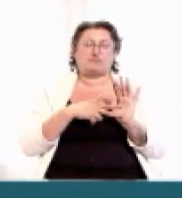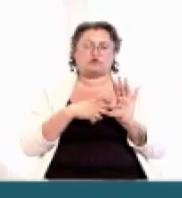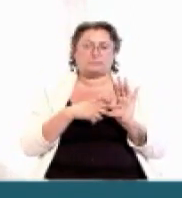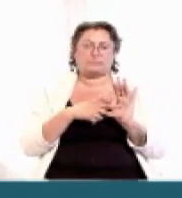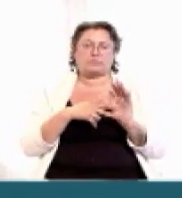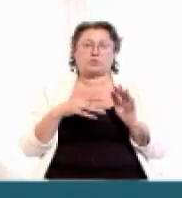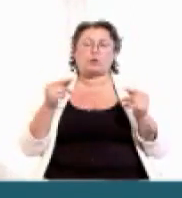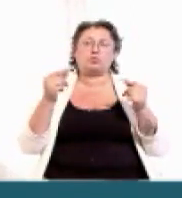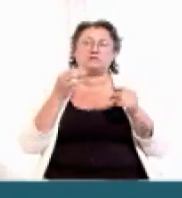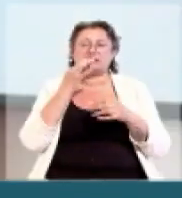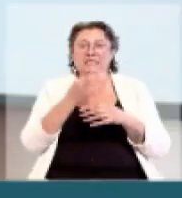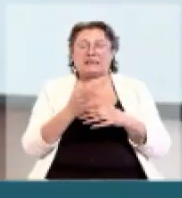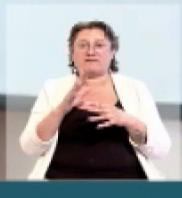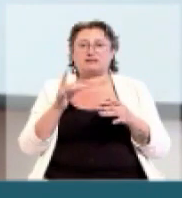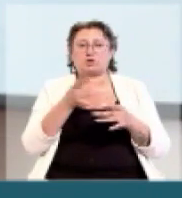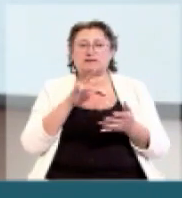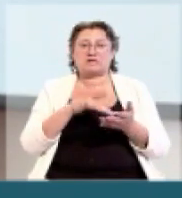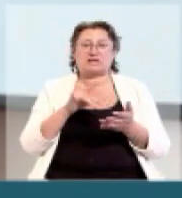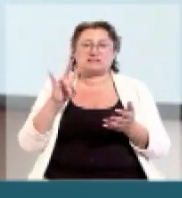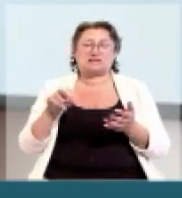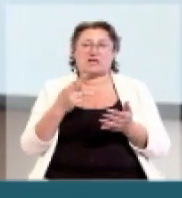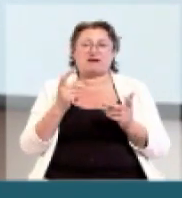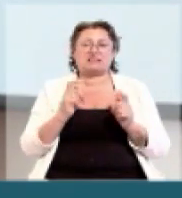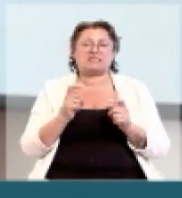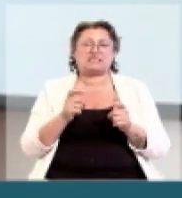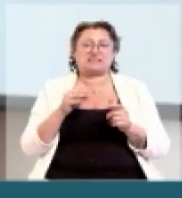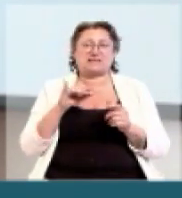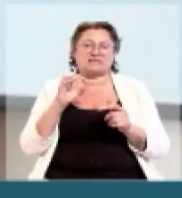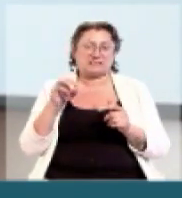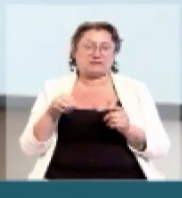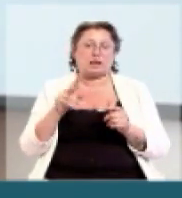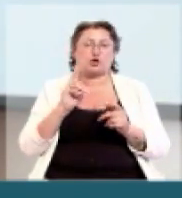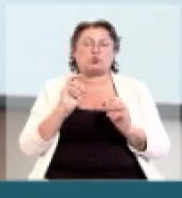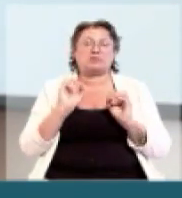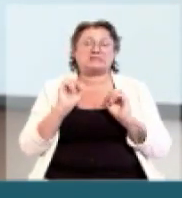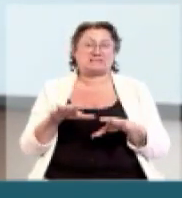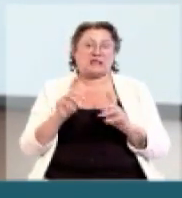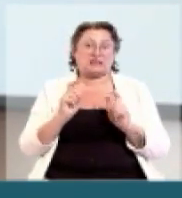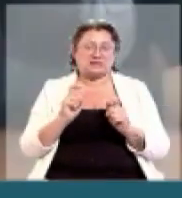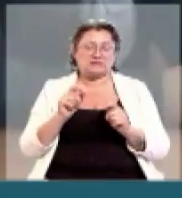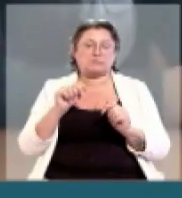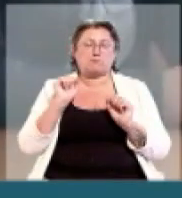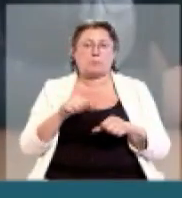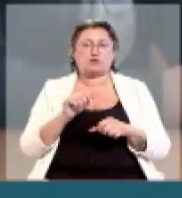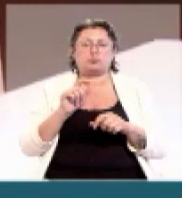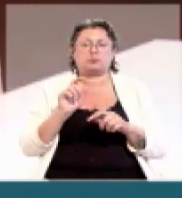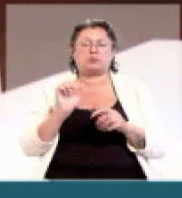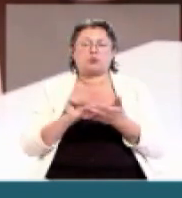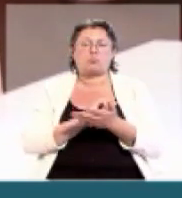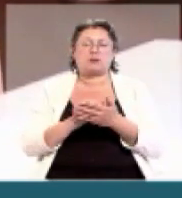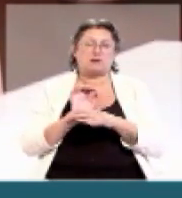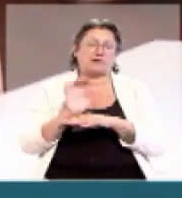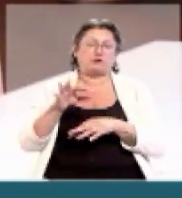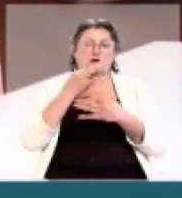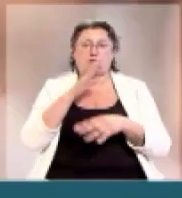2868, уточнили в Республиканском центре национального тестирования. Теперь сдавшие тестирование абитуриенты смогут направить документы в